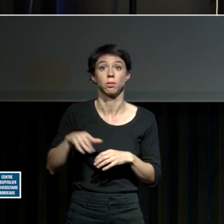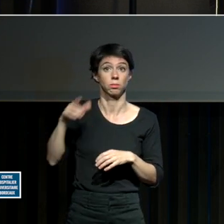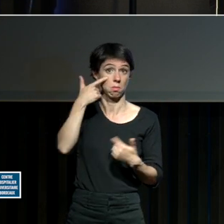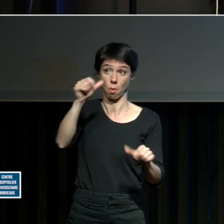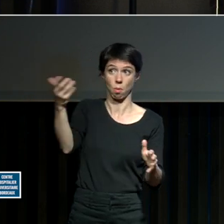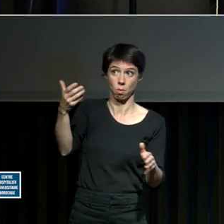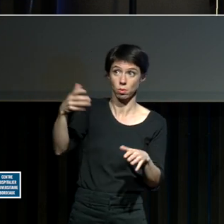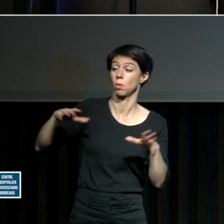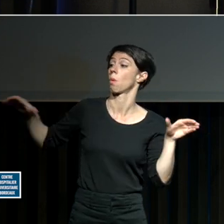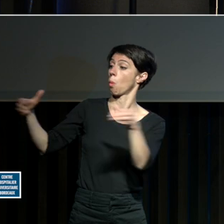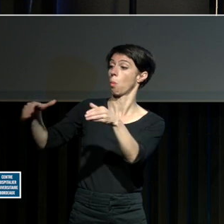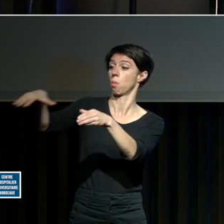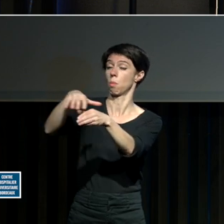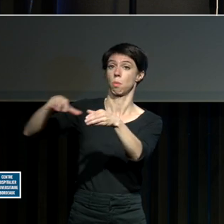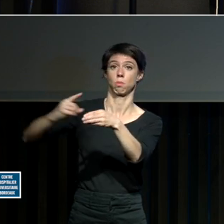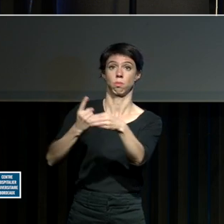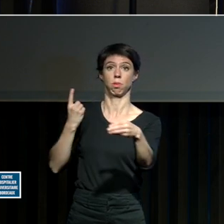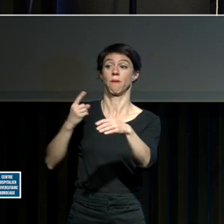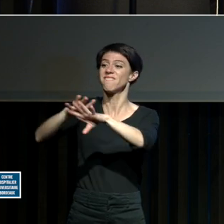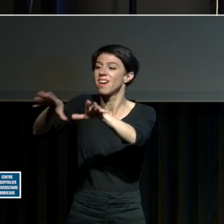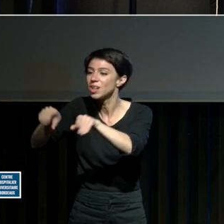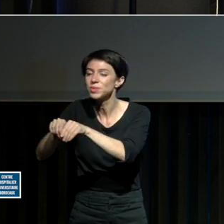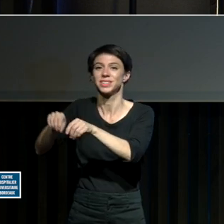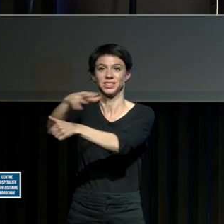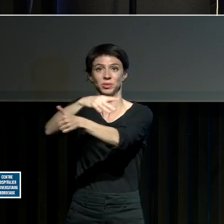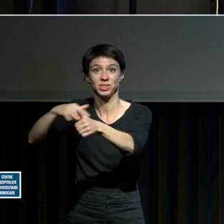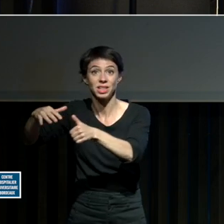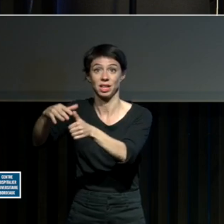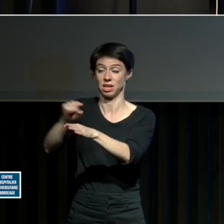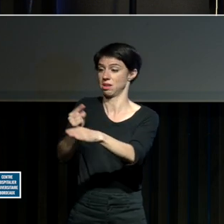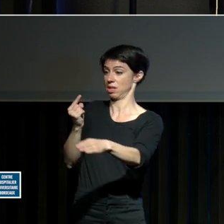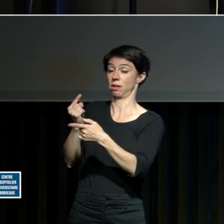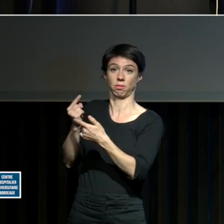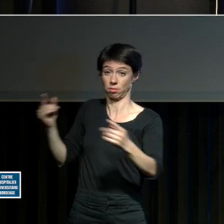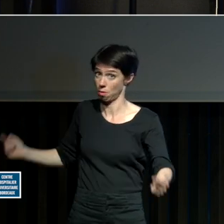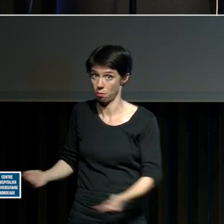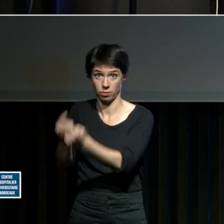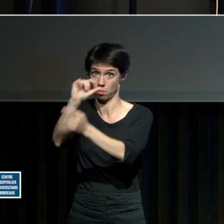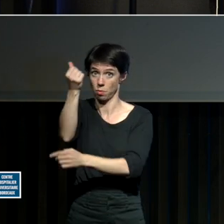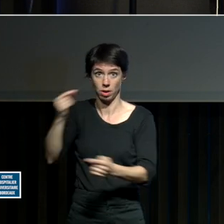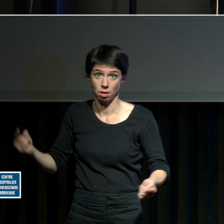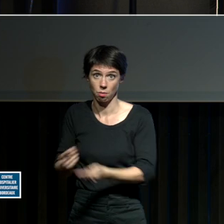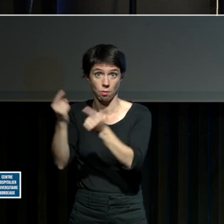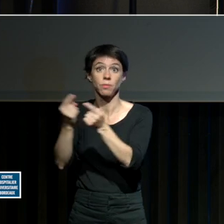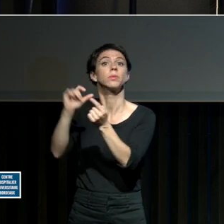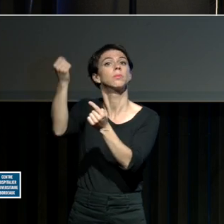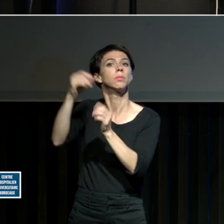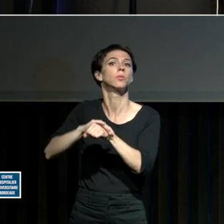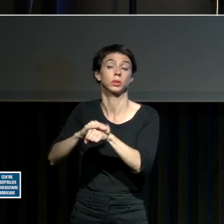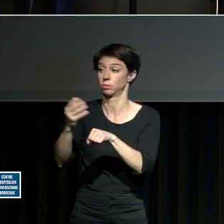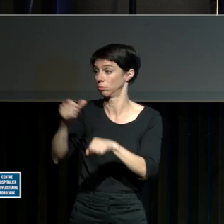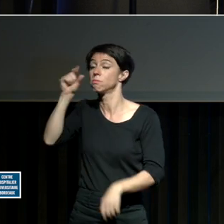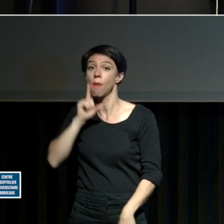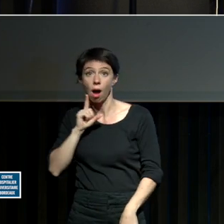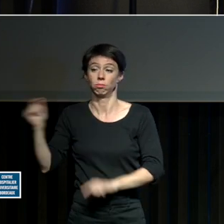et familial qui va être particulièrement important sous la forme de conflits avec les parents en lien avec la pratique de jeu,